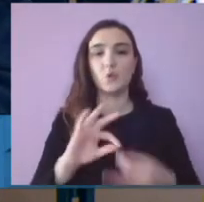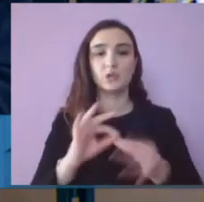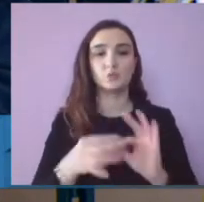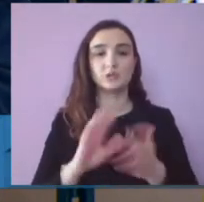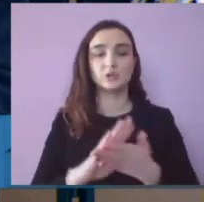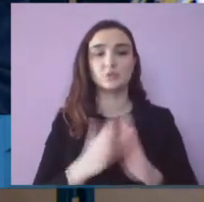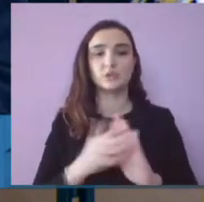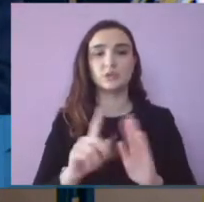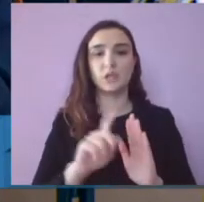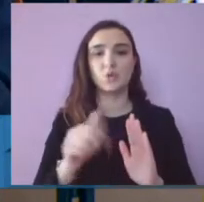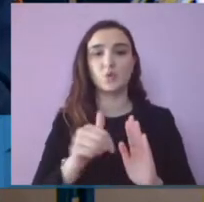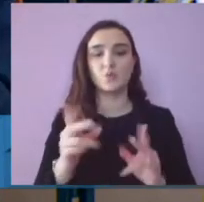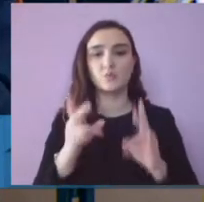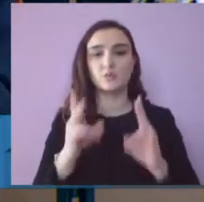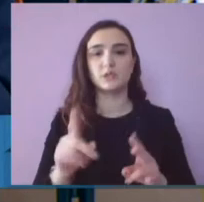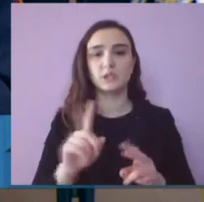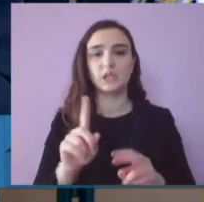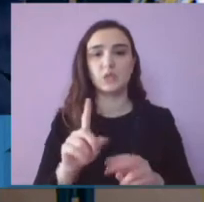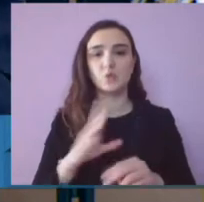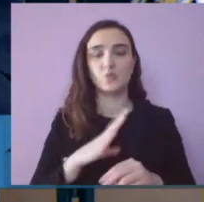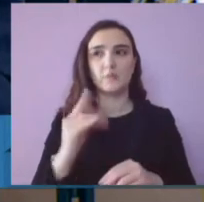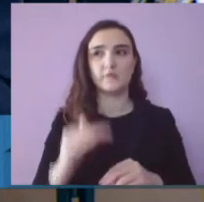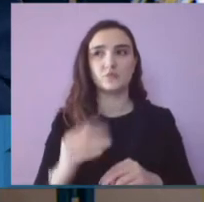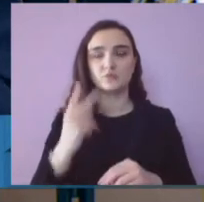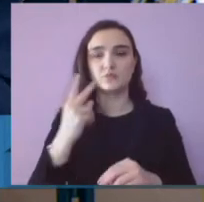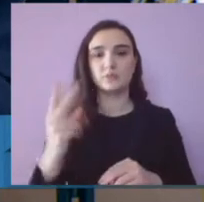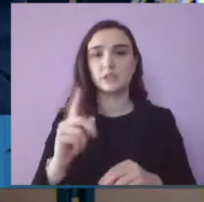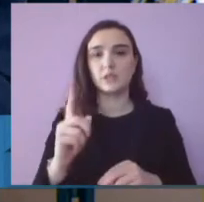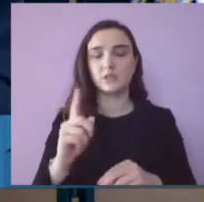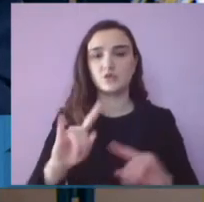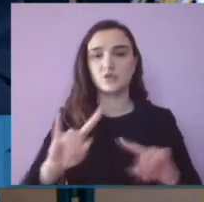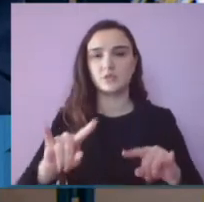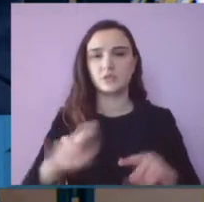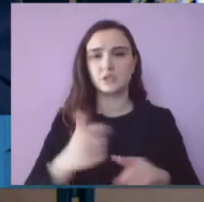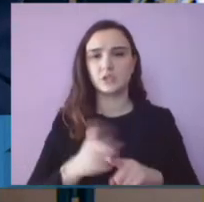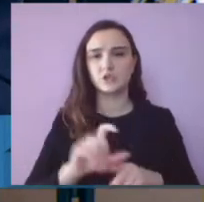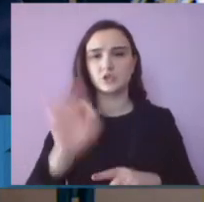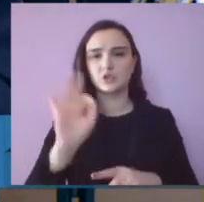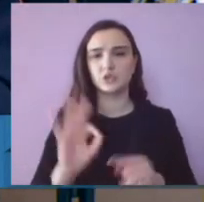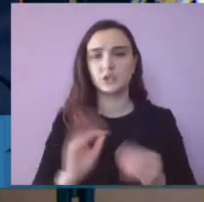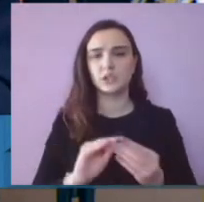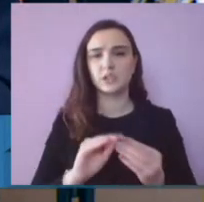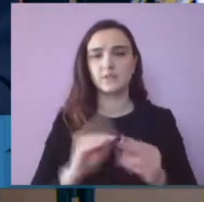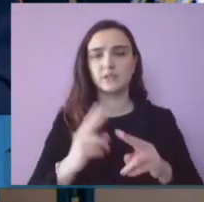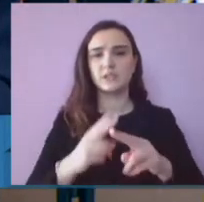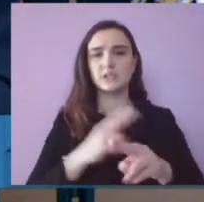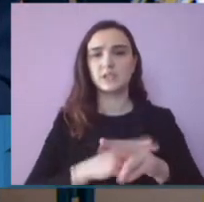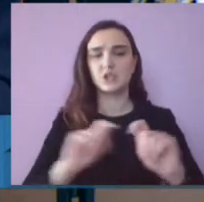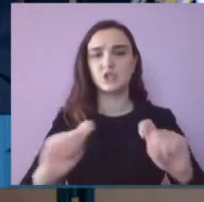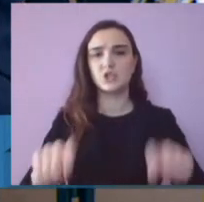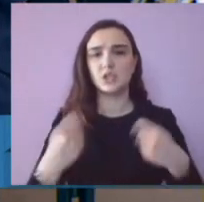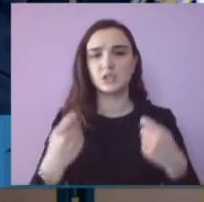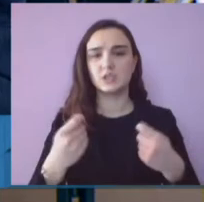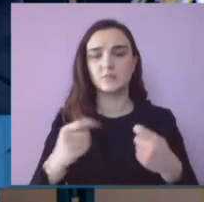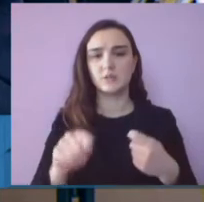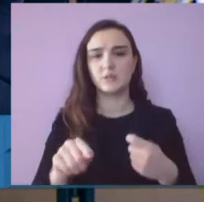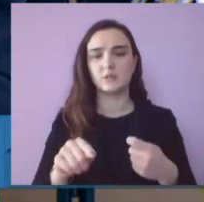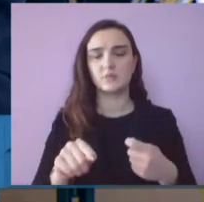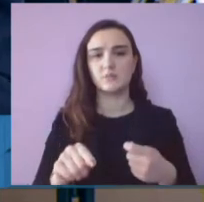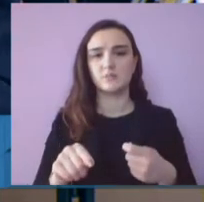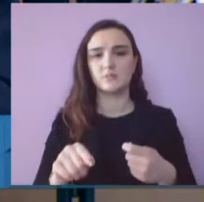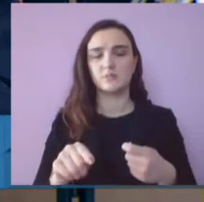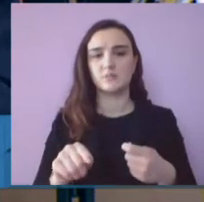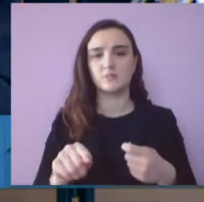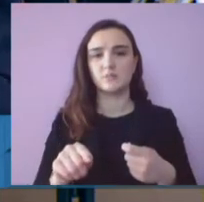როგორ მოხდა რა დააფიქსირა ბავშმა ძალიან ხშირად იგივე წინდების ჩაცმის ფენომენი ხდება ხოლმე აი როგორ გითხარ